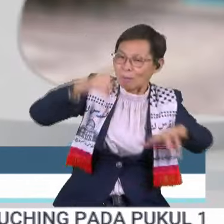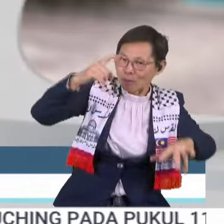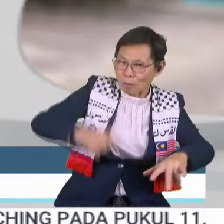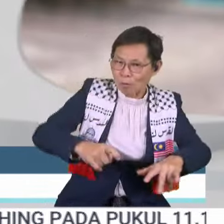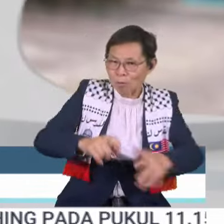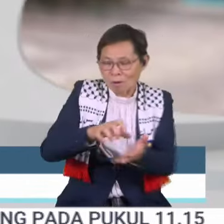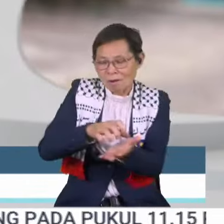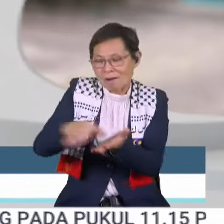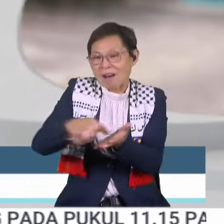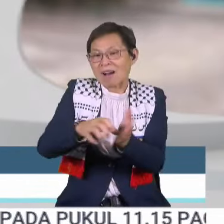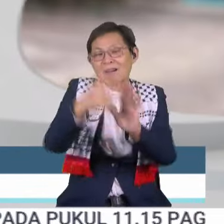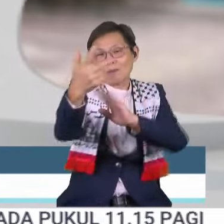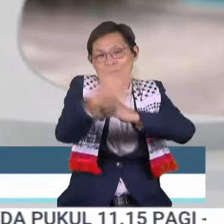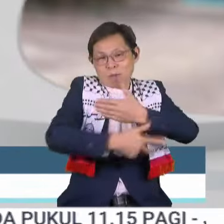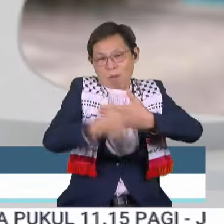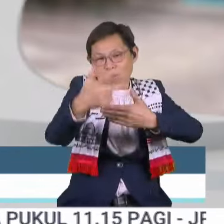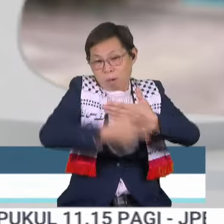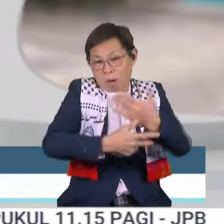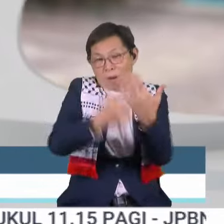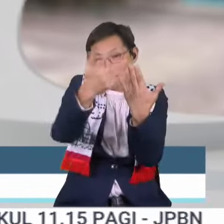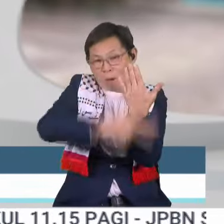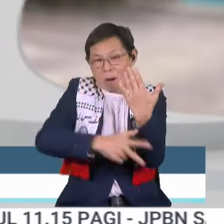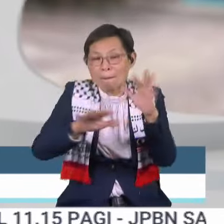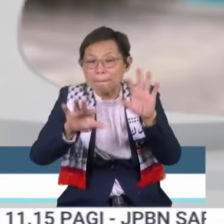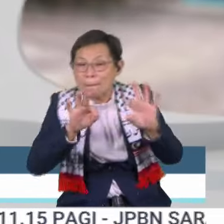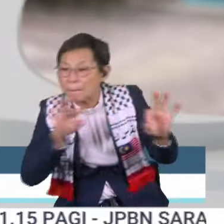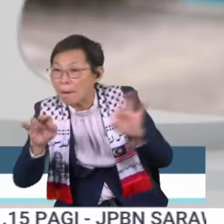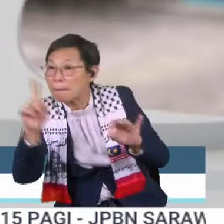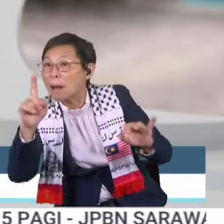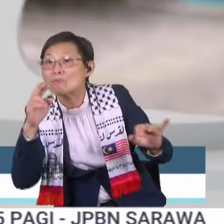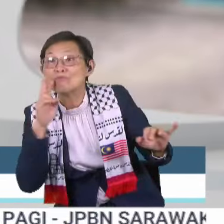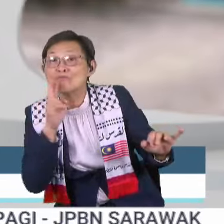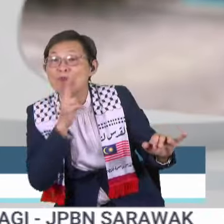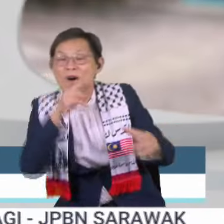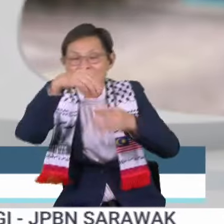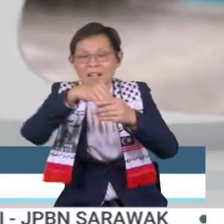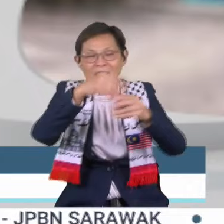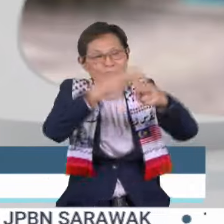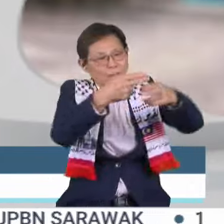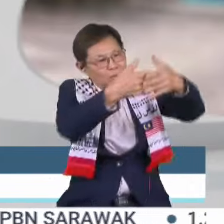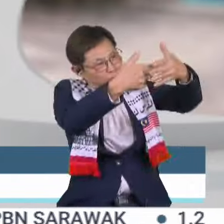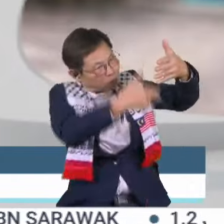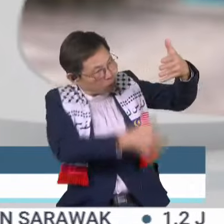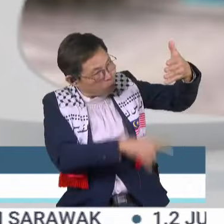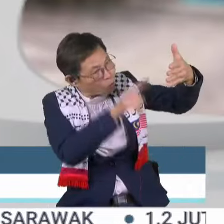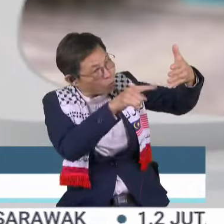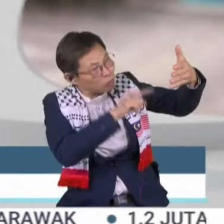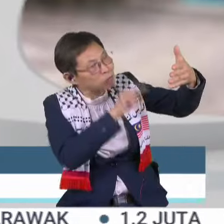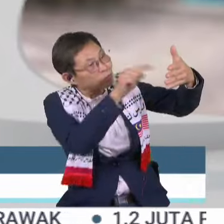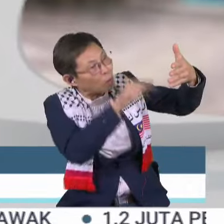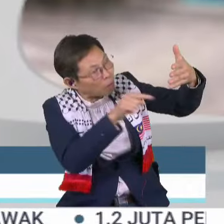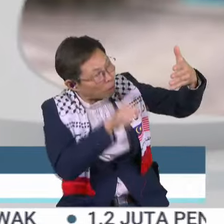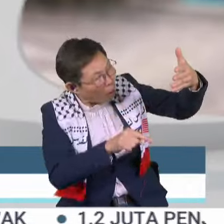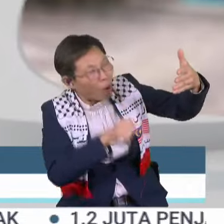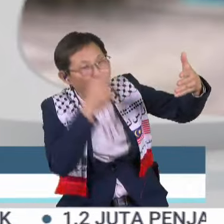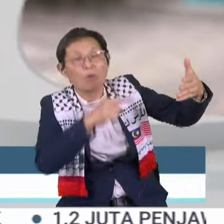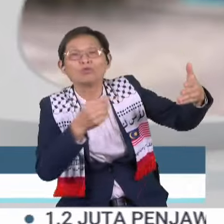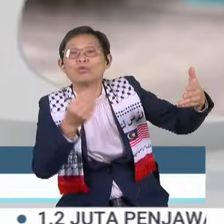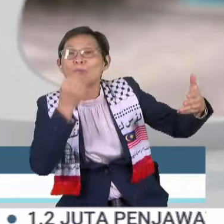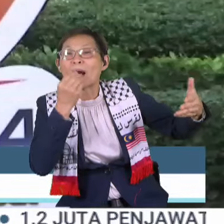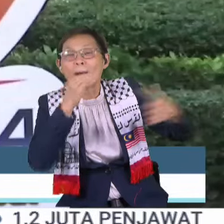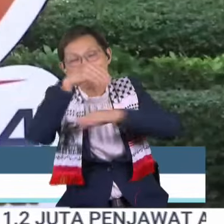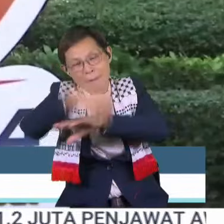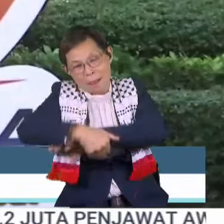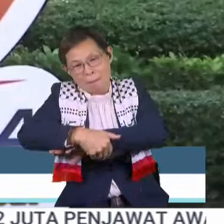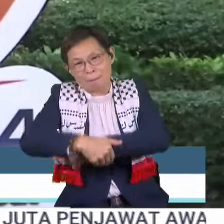mengimas kod QR disediakan dan memilih mana-mana restoran terdapat dalam senarai untuk menikmati hidangan makan